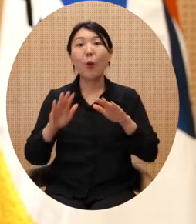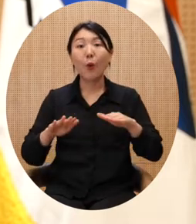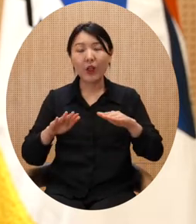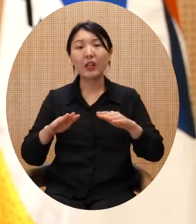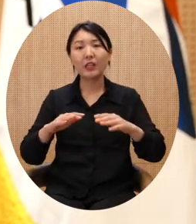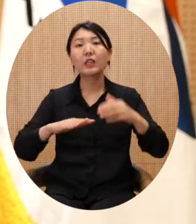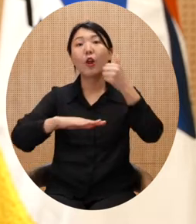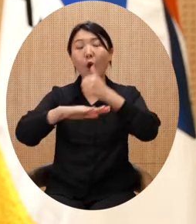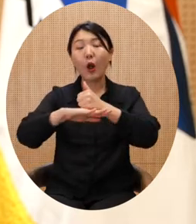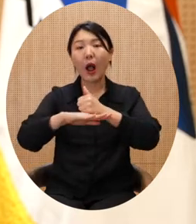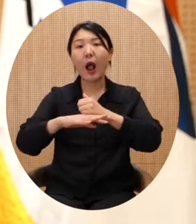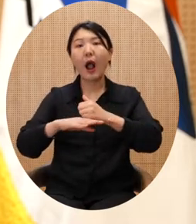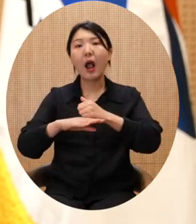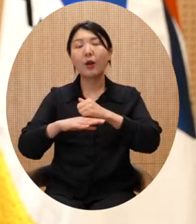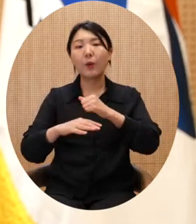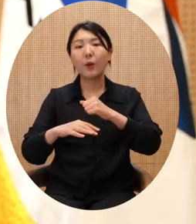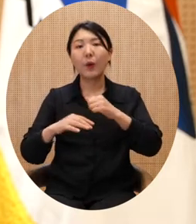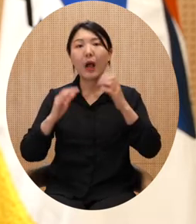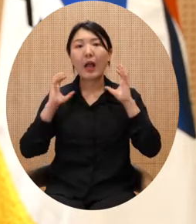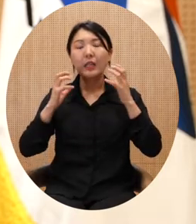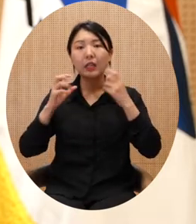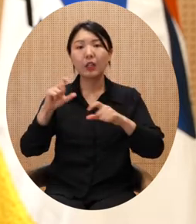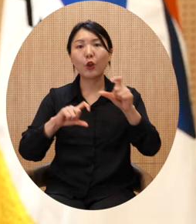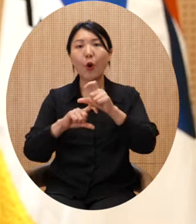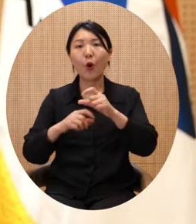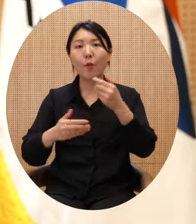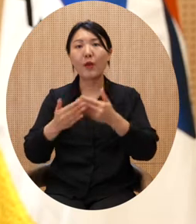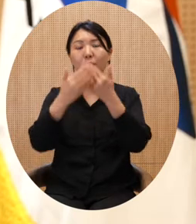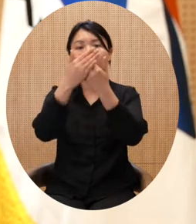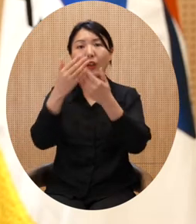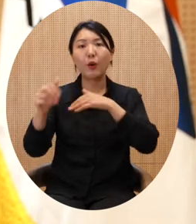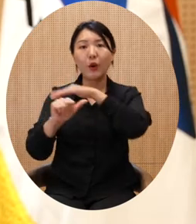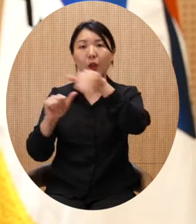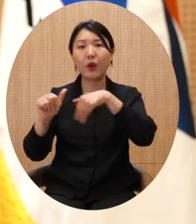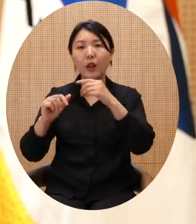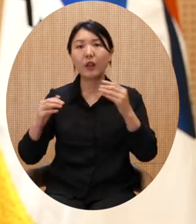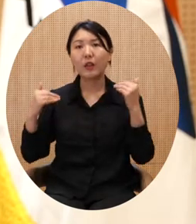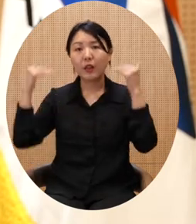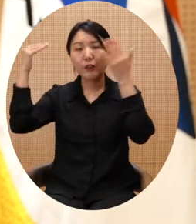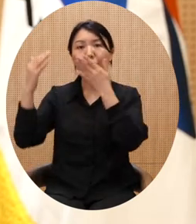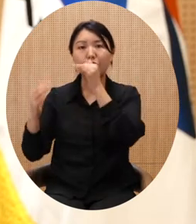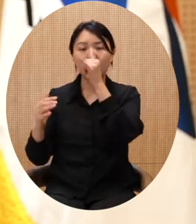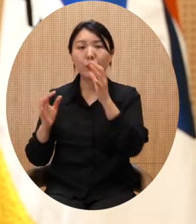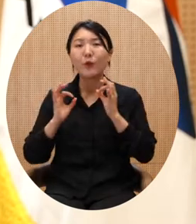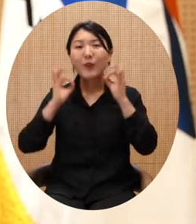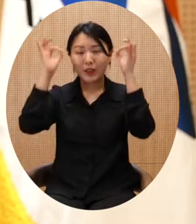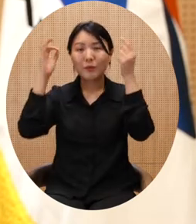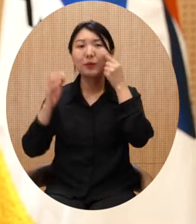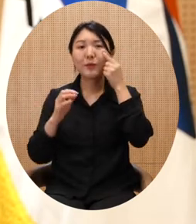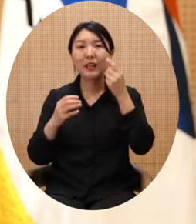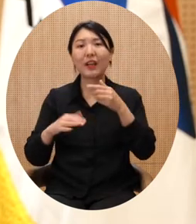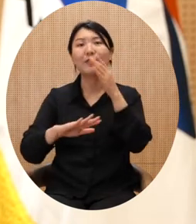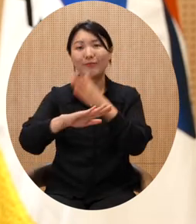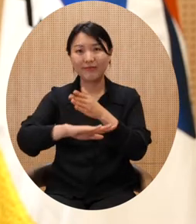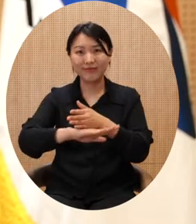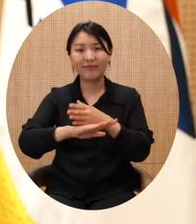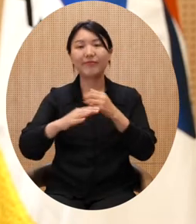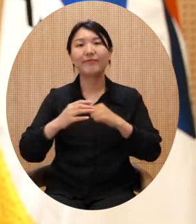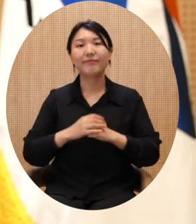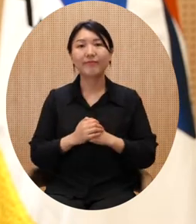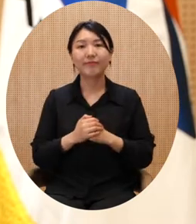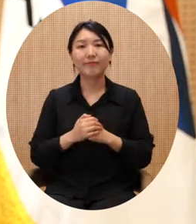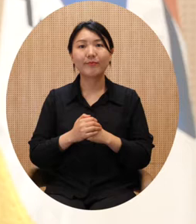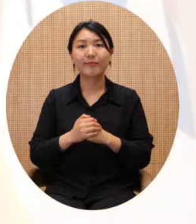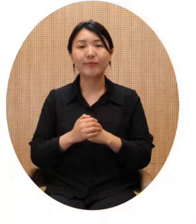도출되는 논의를 바탕으로 우리 아이들이 더 나은 환경에서 자랄 수 있도록 최선을 다하겠습니다. 감사합니다.